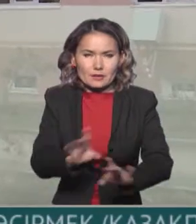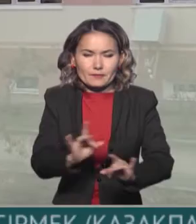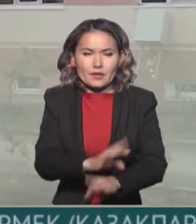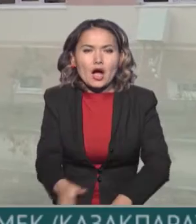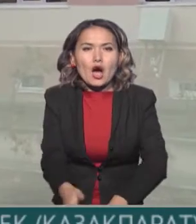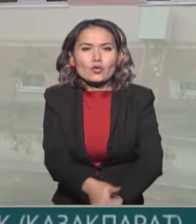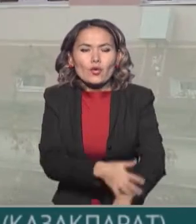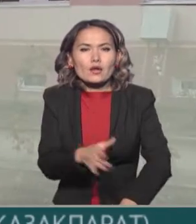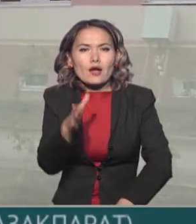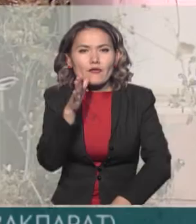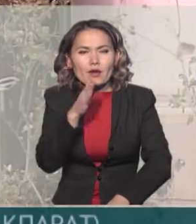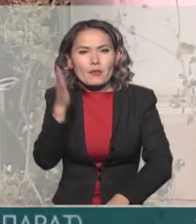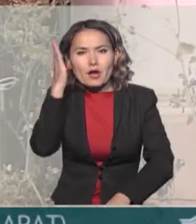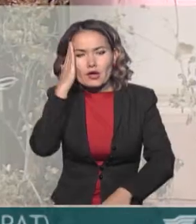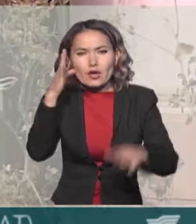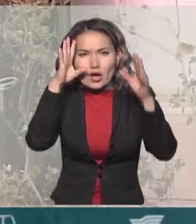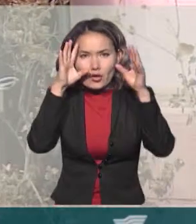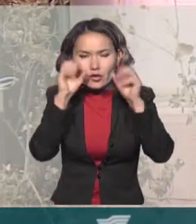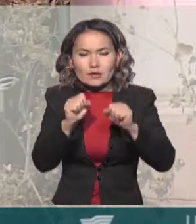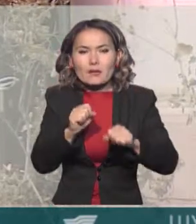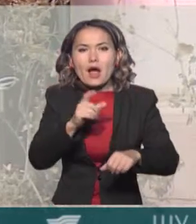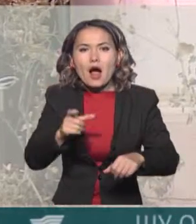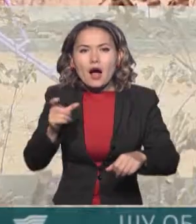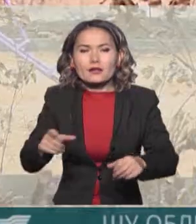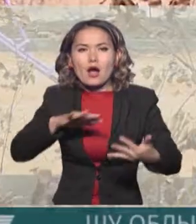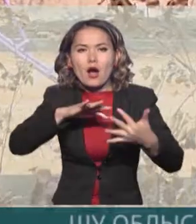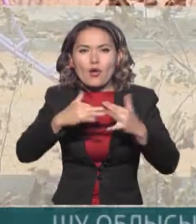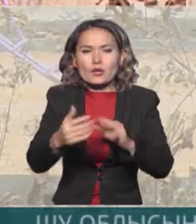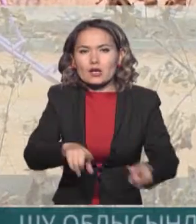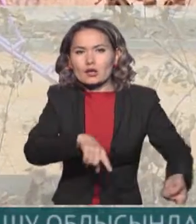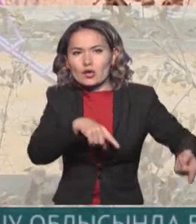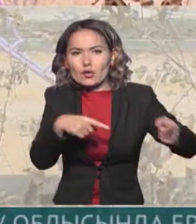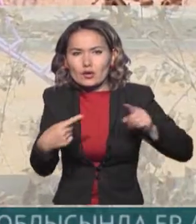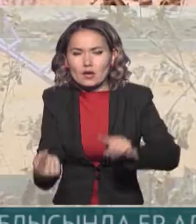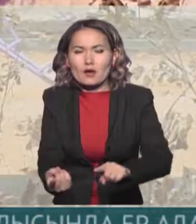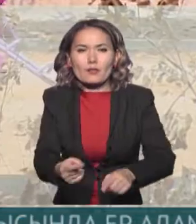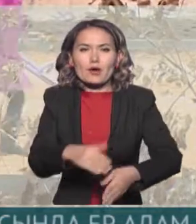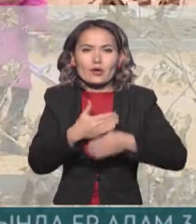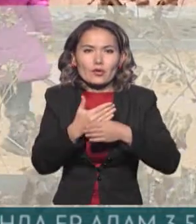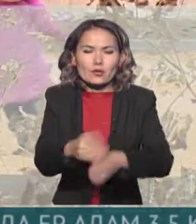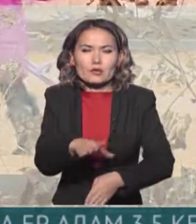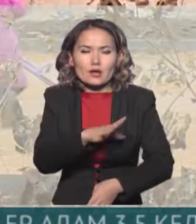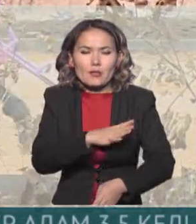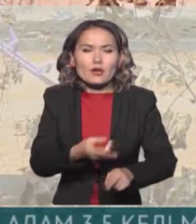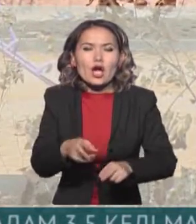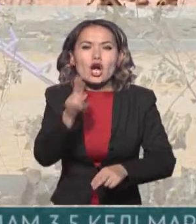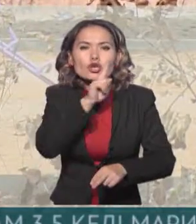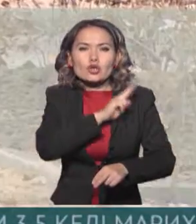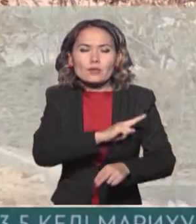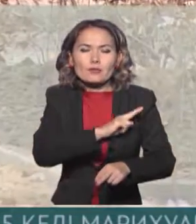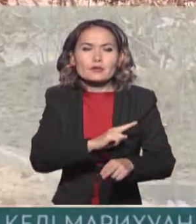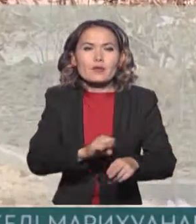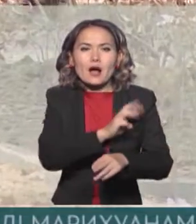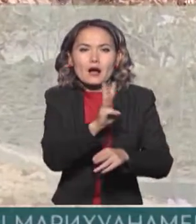Ұзақ уақыт ұйқыға кететін Калачи ауылының тұрғындарына Державинск және Есіл қалаларынан пәтерлер беріле бастады. Жұмыспен қамту